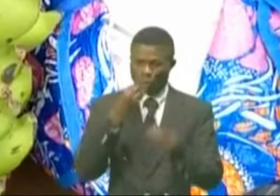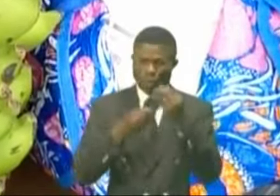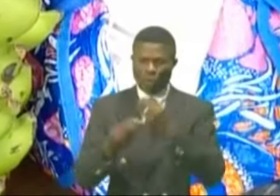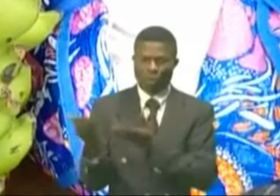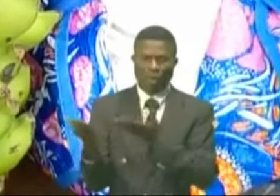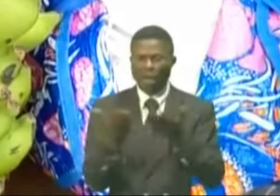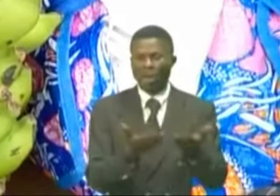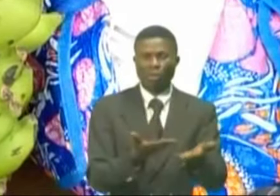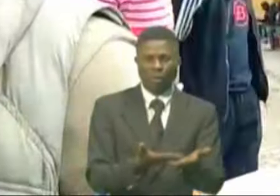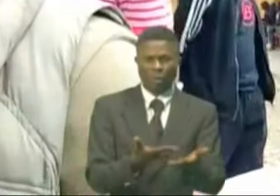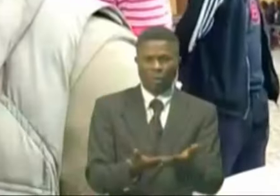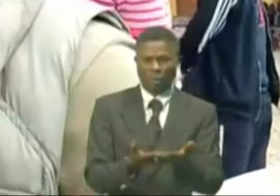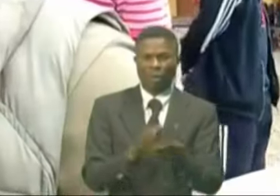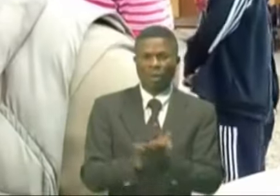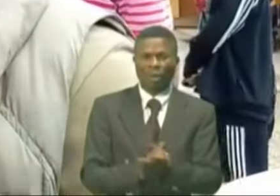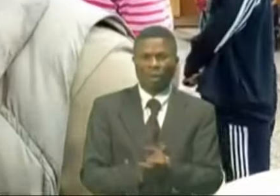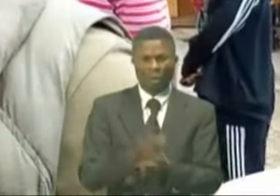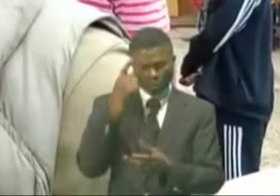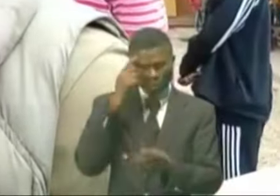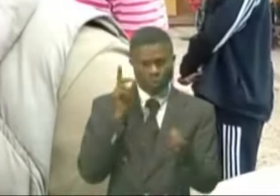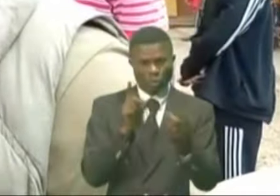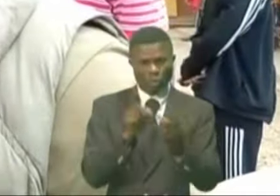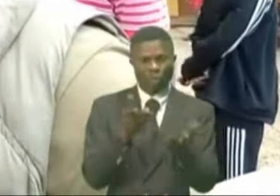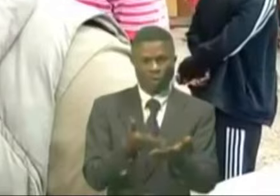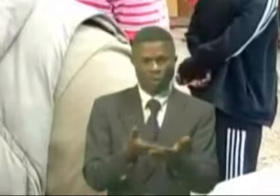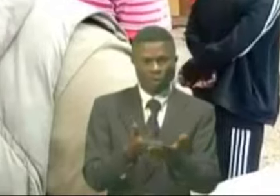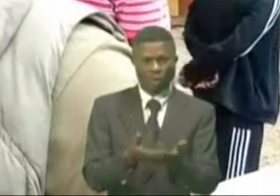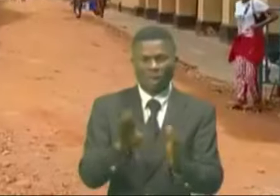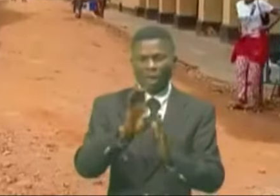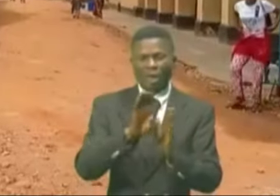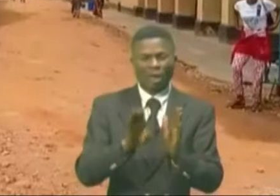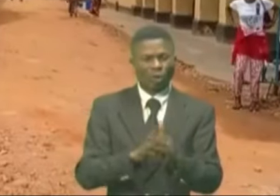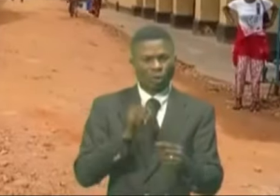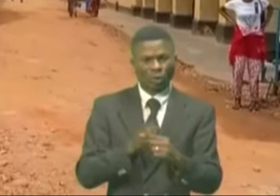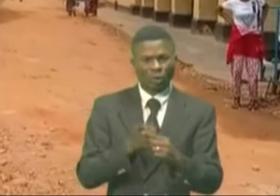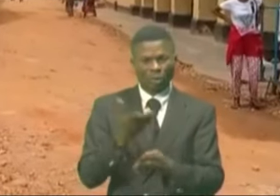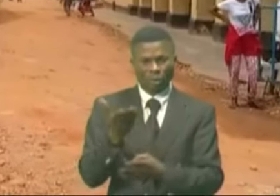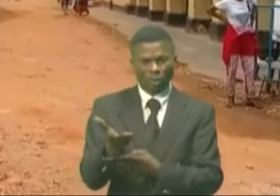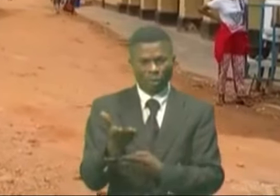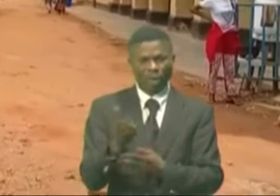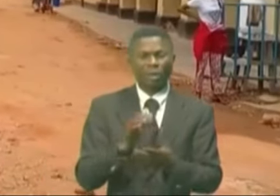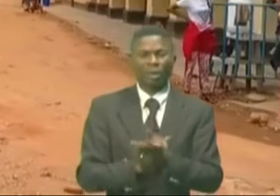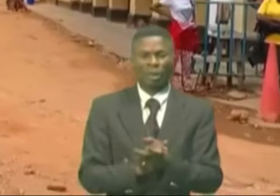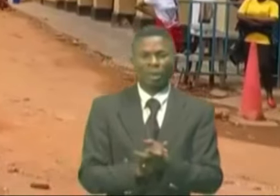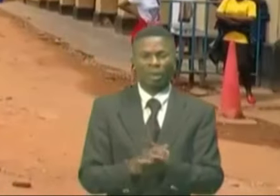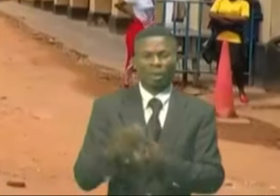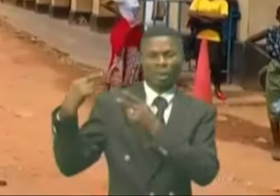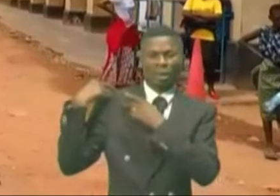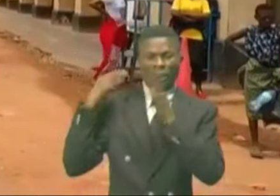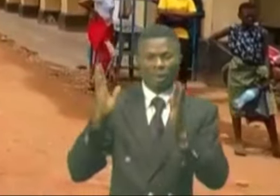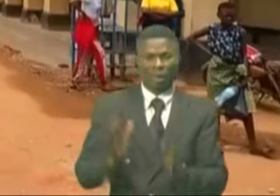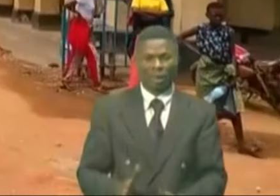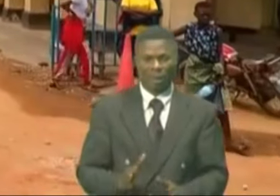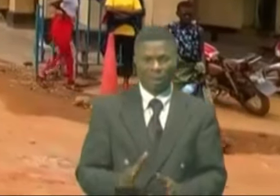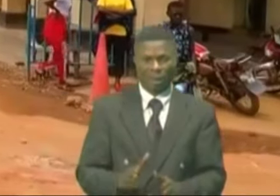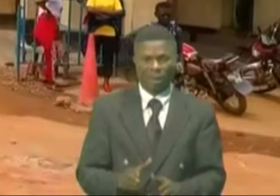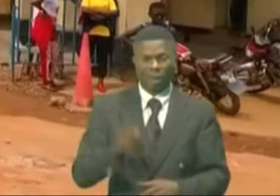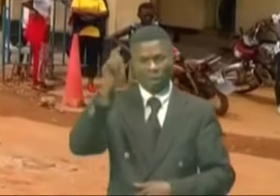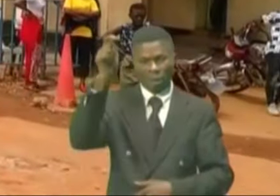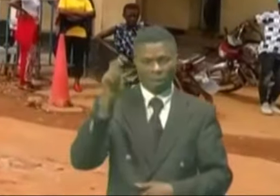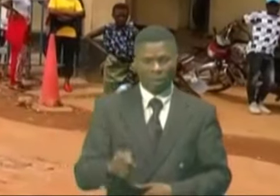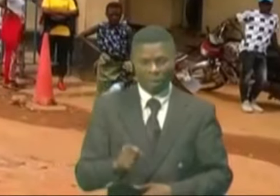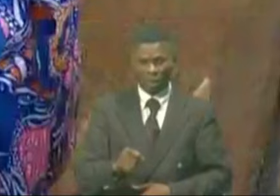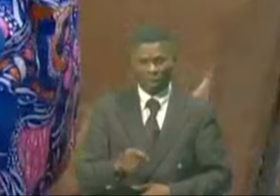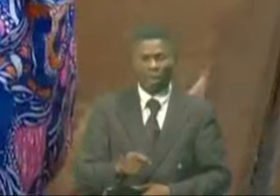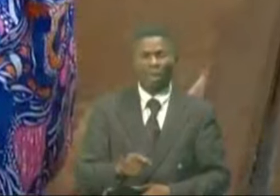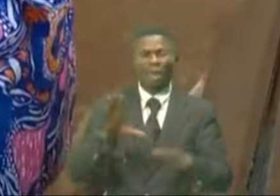pour nous une joie de se retrouver parmi eux dans des conditions comme ça. Porteur d'Éric Kakonde, responsable de la pavillon militaire, affirme être